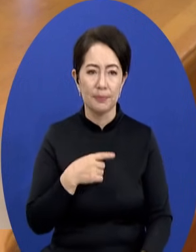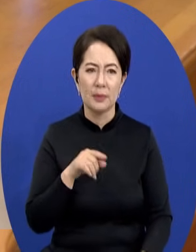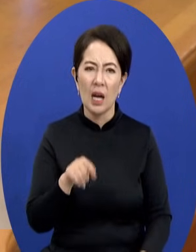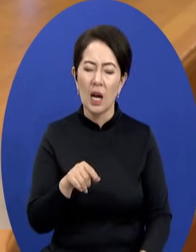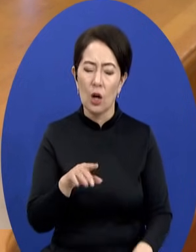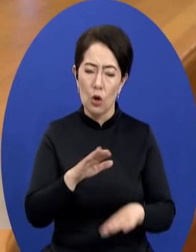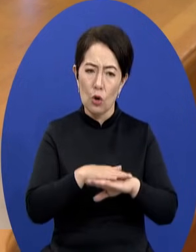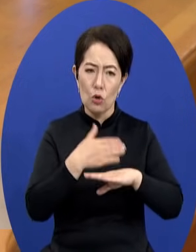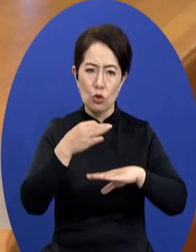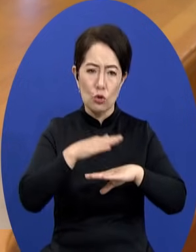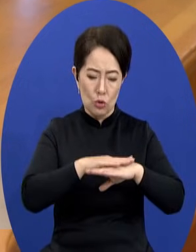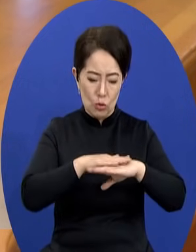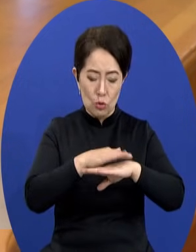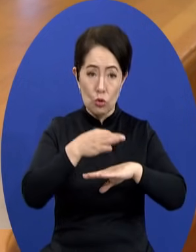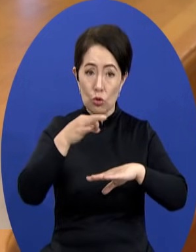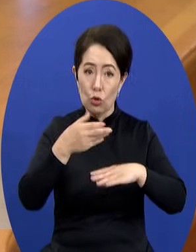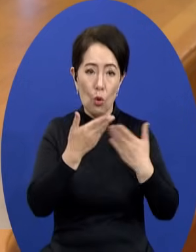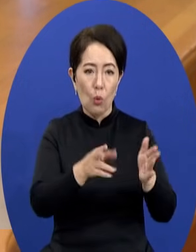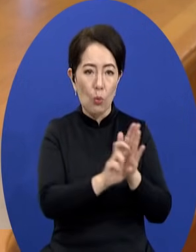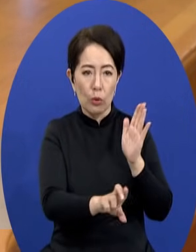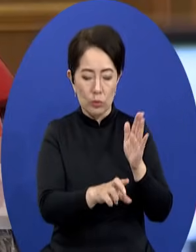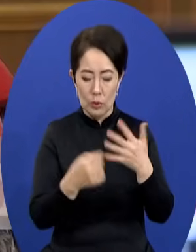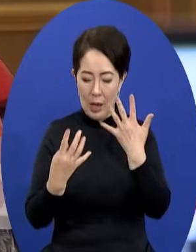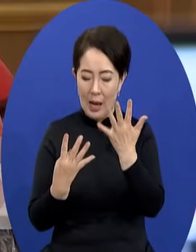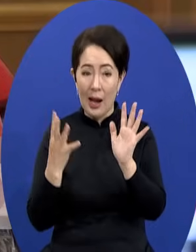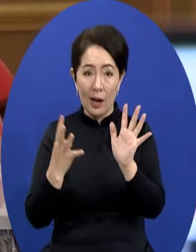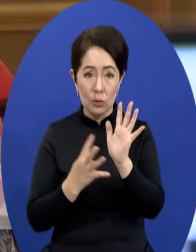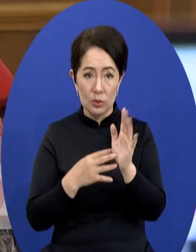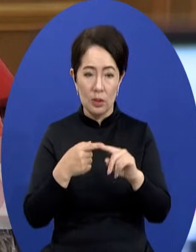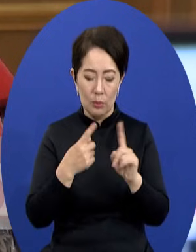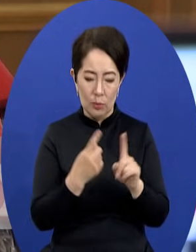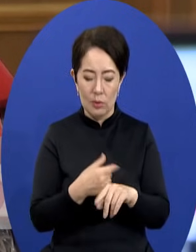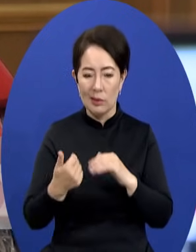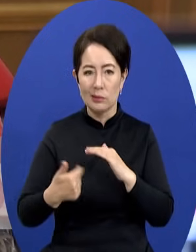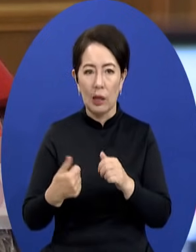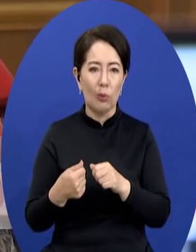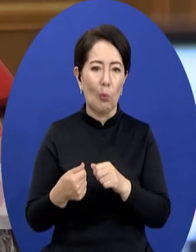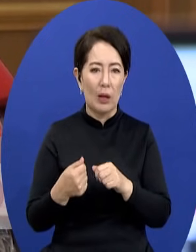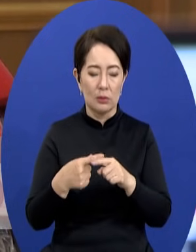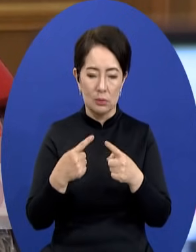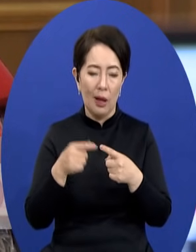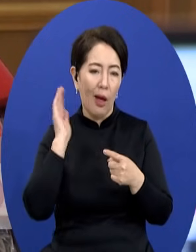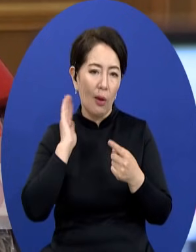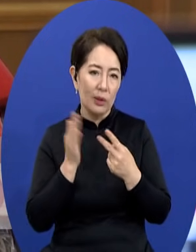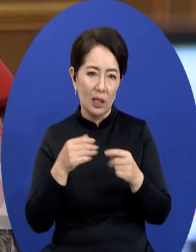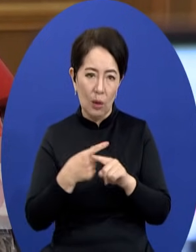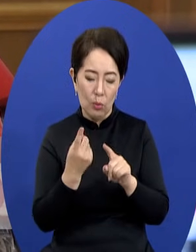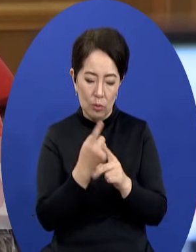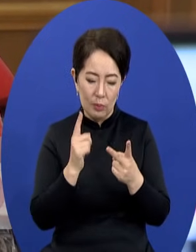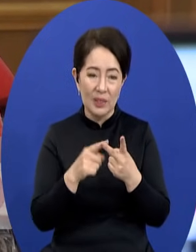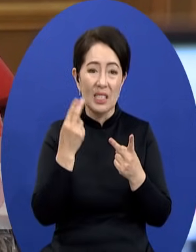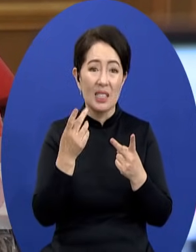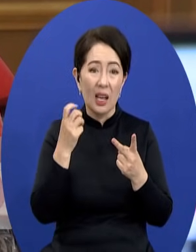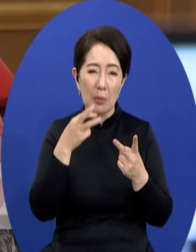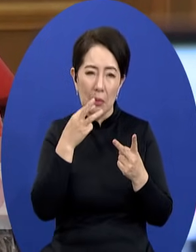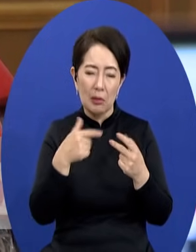Өршөөх боломжгүй 19 төрлийн гэмтэргийг хуульд зааж өгсөн. Татвар төлөхөөс зайлсхийх, авилга, албан тушаалын гэмтэрэг, цахим мэдээллийн